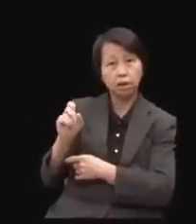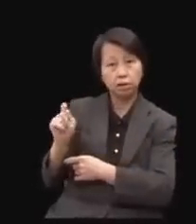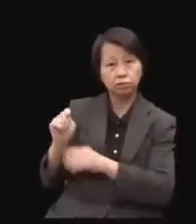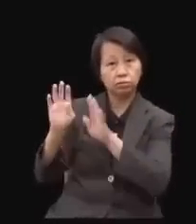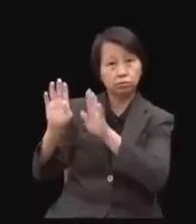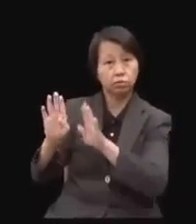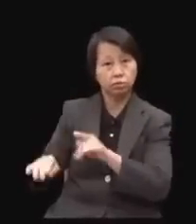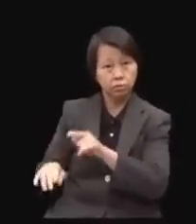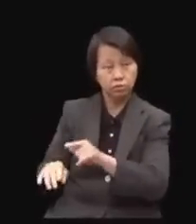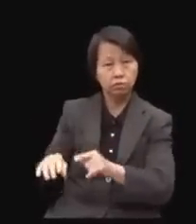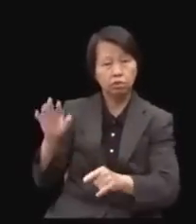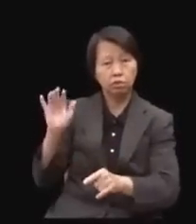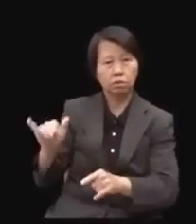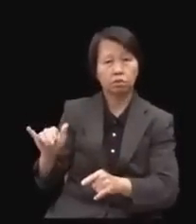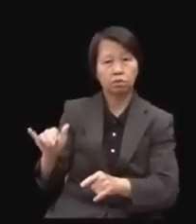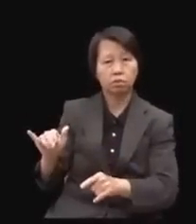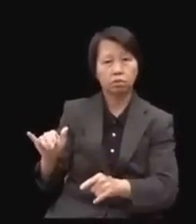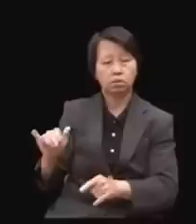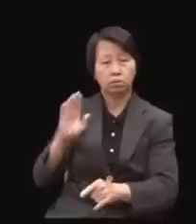yang